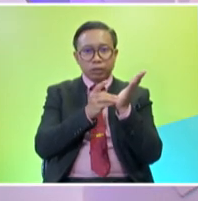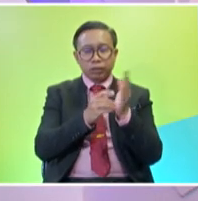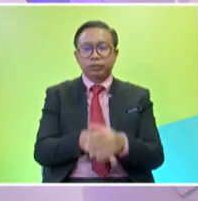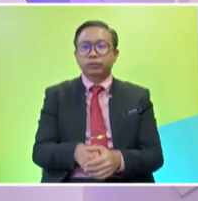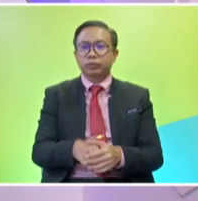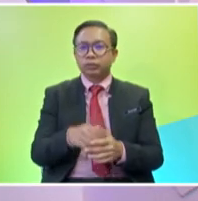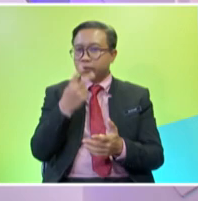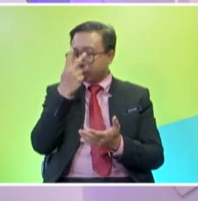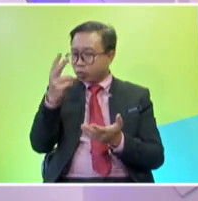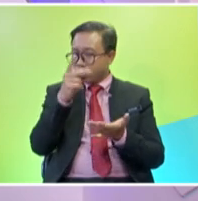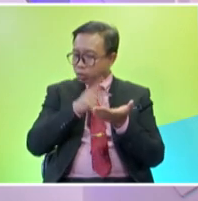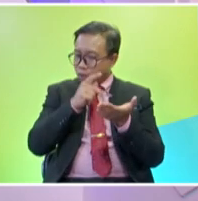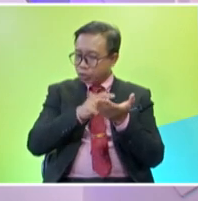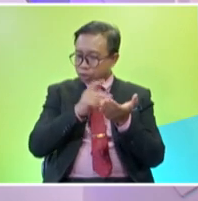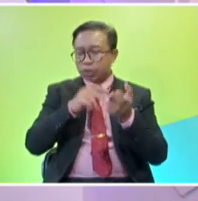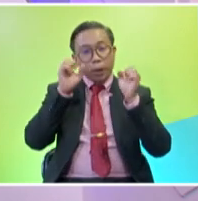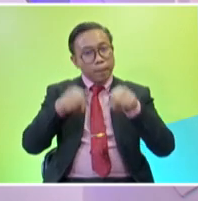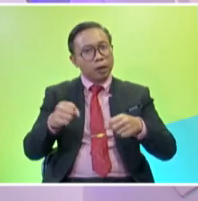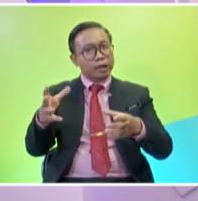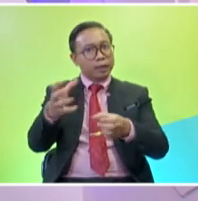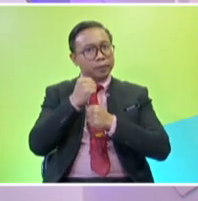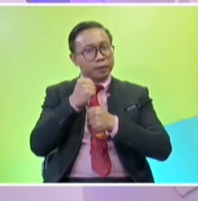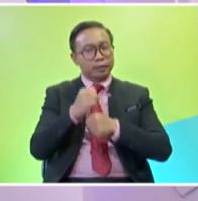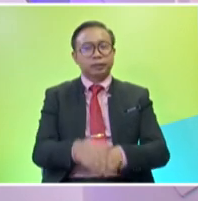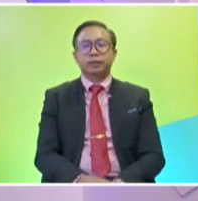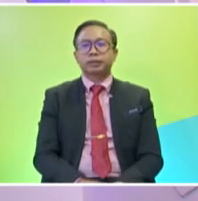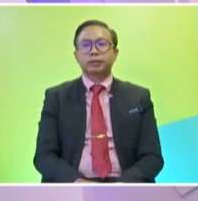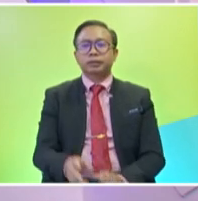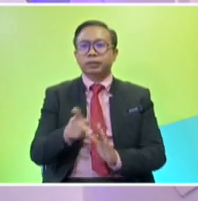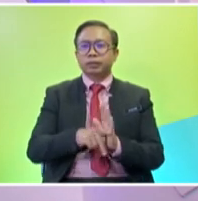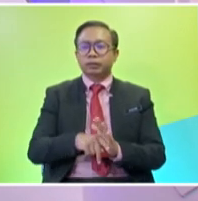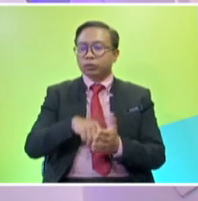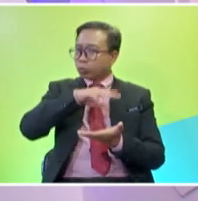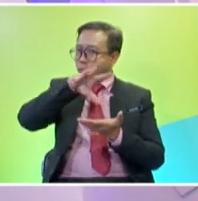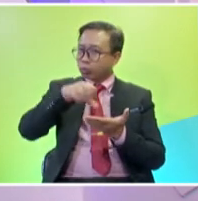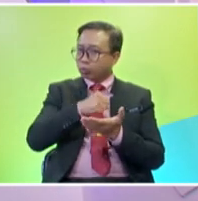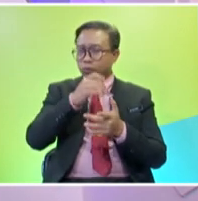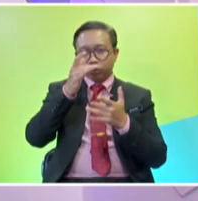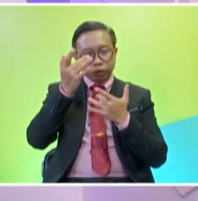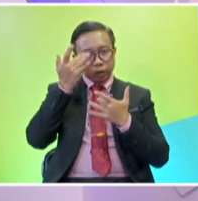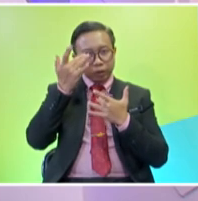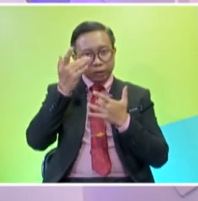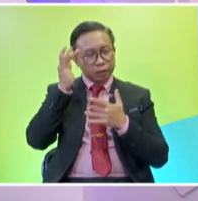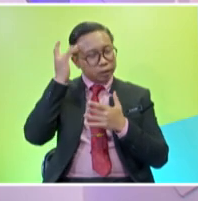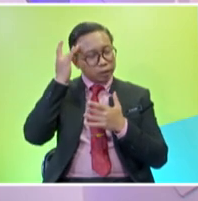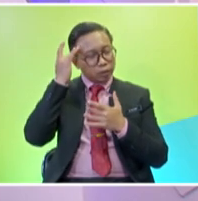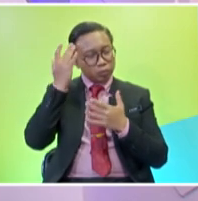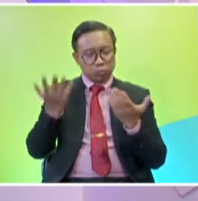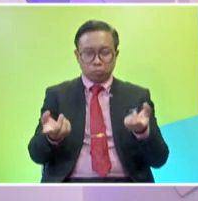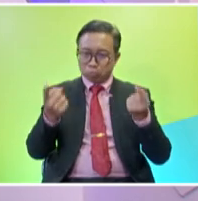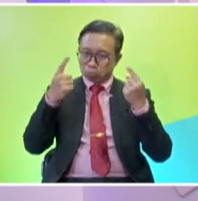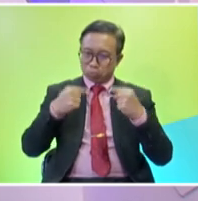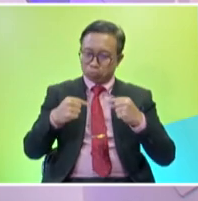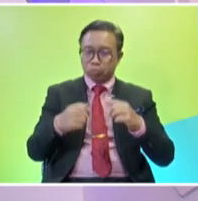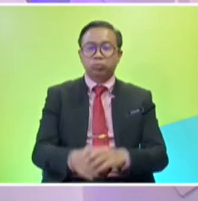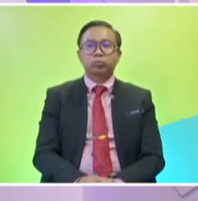penyelidik sebab kita Boleh dapatkan penawar untuk sebagai penyakit yang akan datang kita tak tahu contohnya yang saya